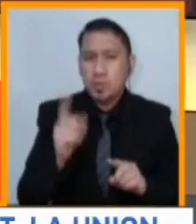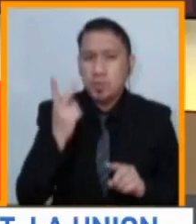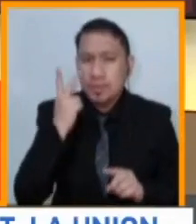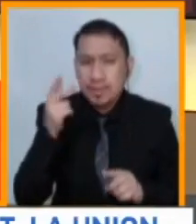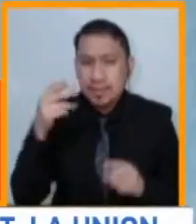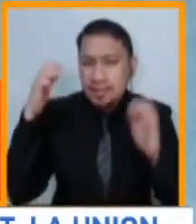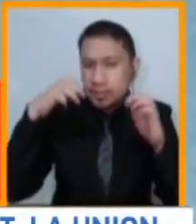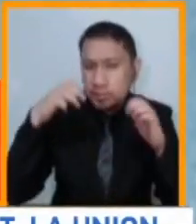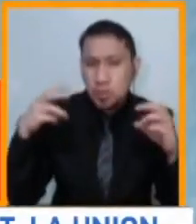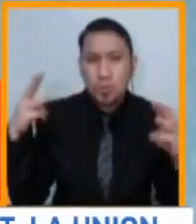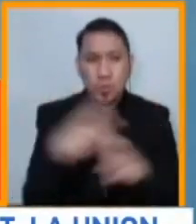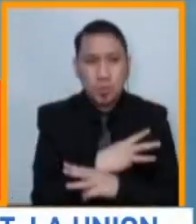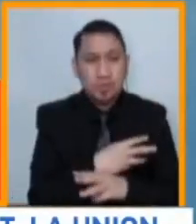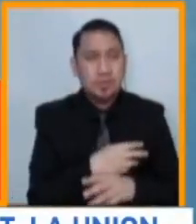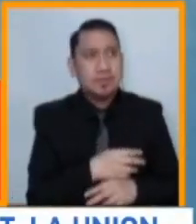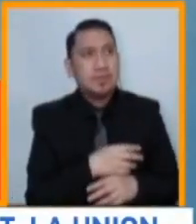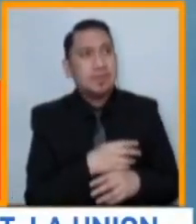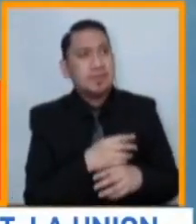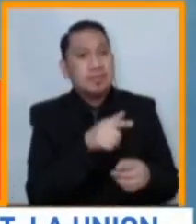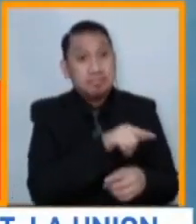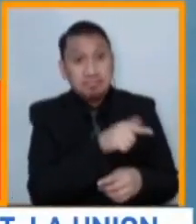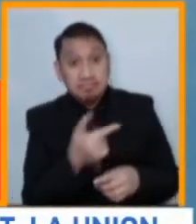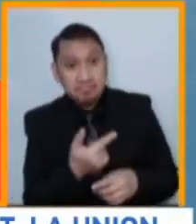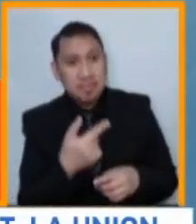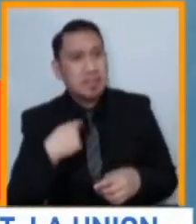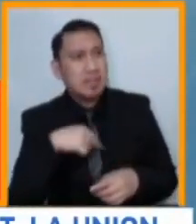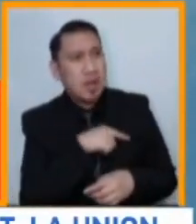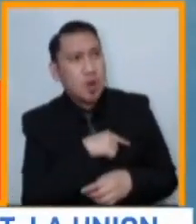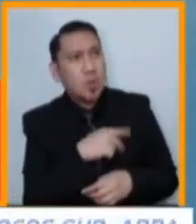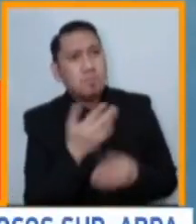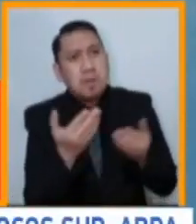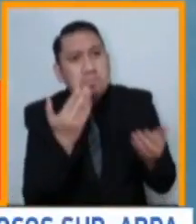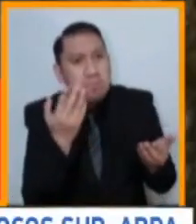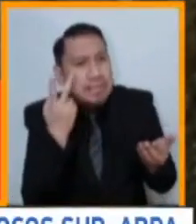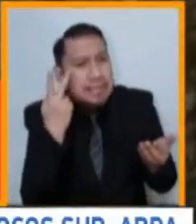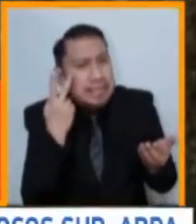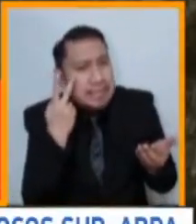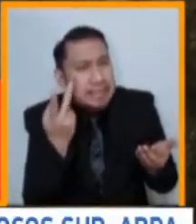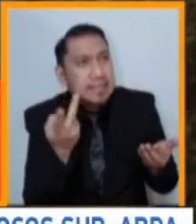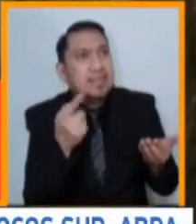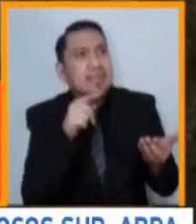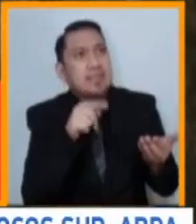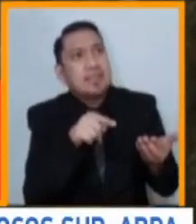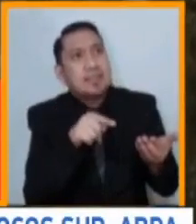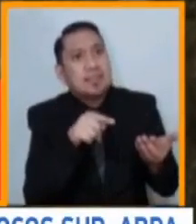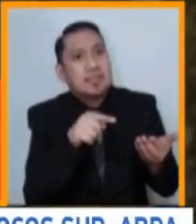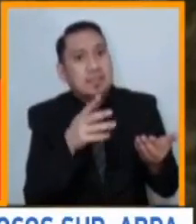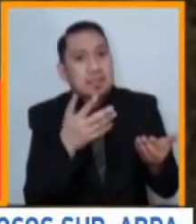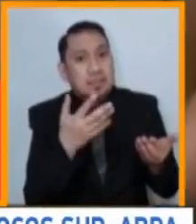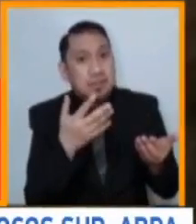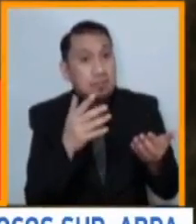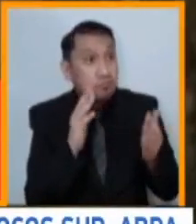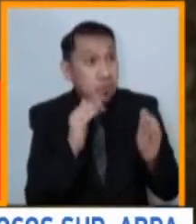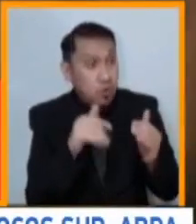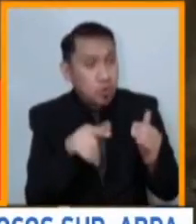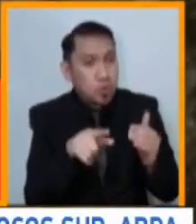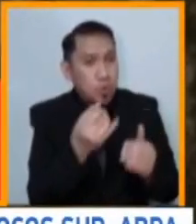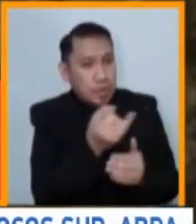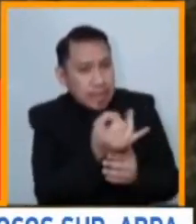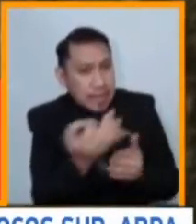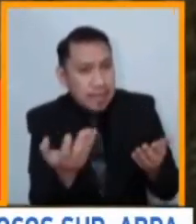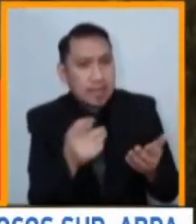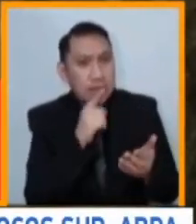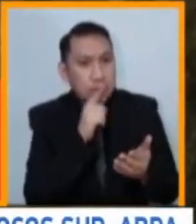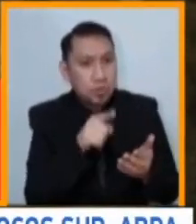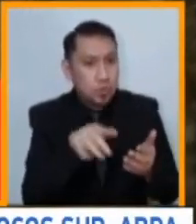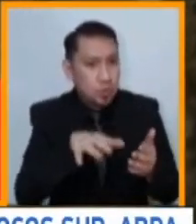ang tinitingnan po natin ay patuloy po na yung gusto natin i-maintain yung pasela po yung alokasyon no, na nararanasan ng kababayan